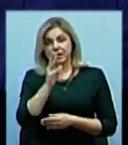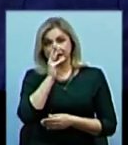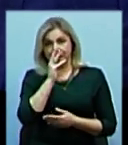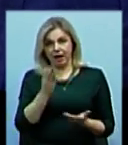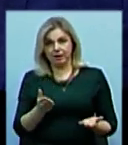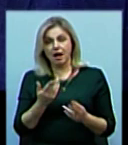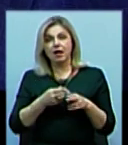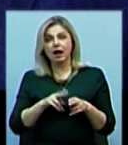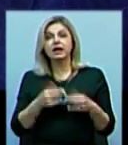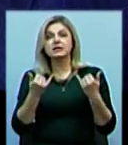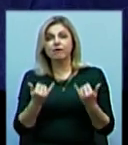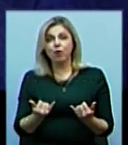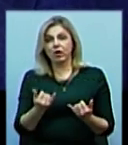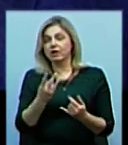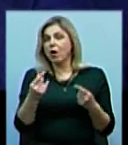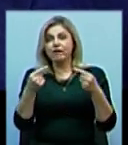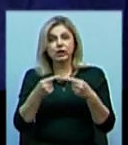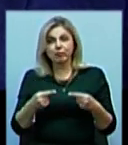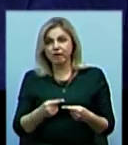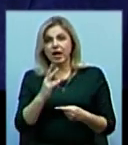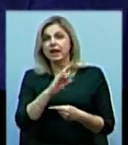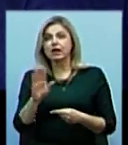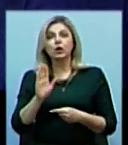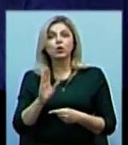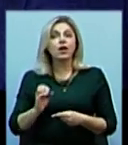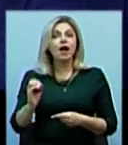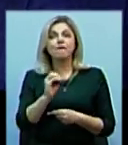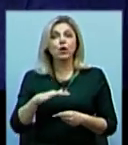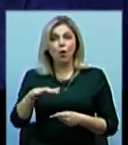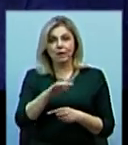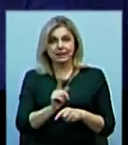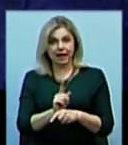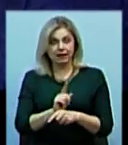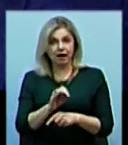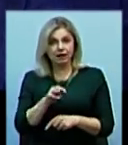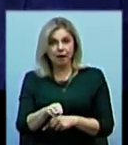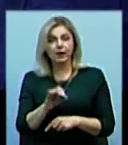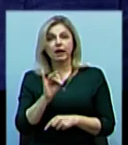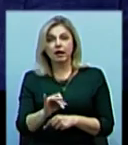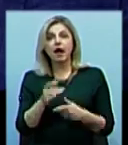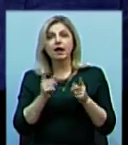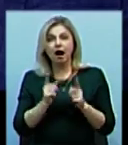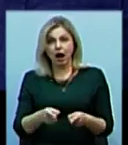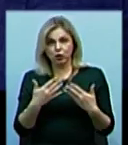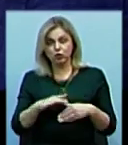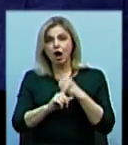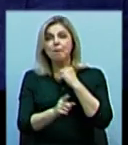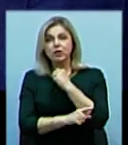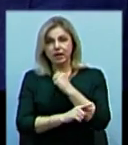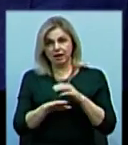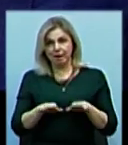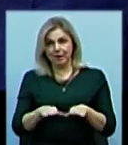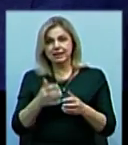плат, які на сьогоднішній день не відповідають не тільки європейським уже стандартам, але й реально посідають подеколи останні місця серед